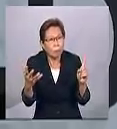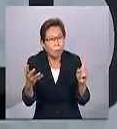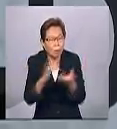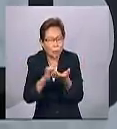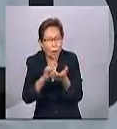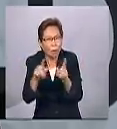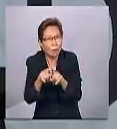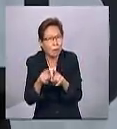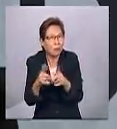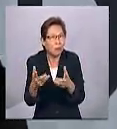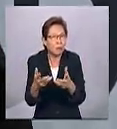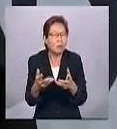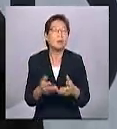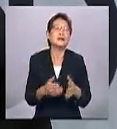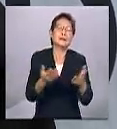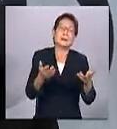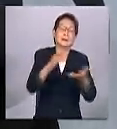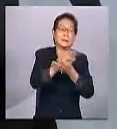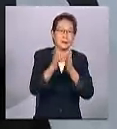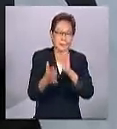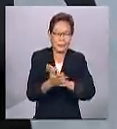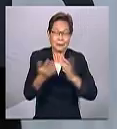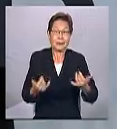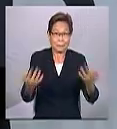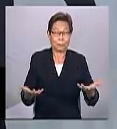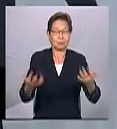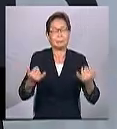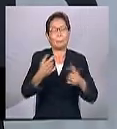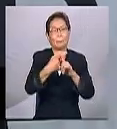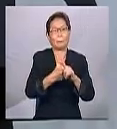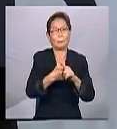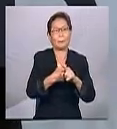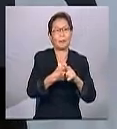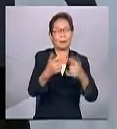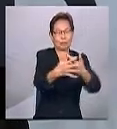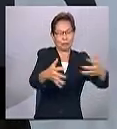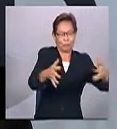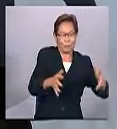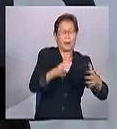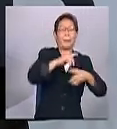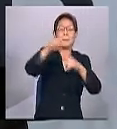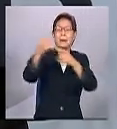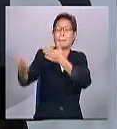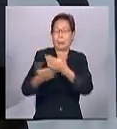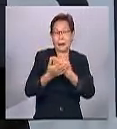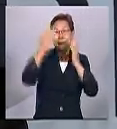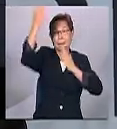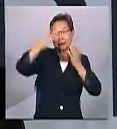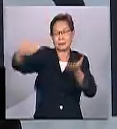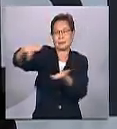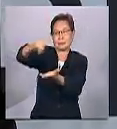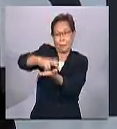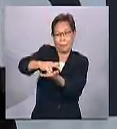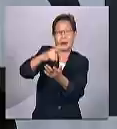POI. Okay. Jadi sekarang ni dari segi kuarantin, bila mereka kembali di lapangan terbang, kita